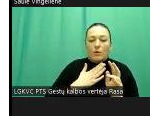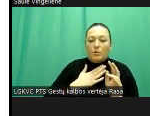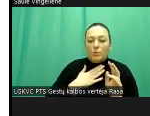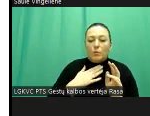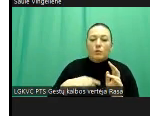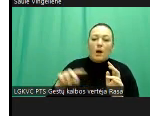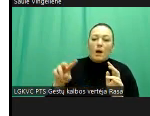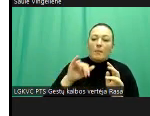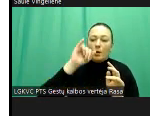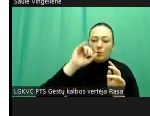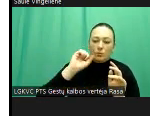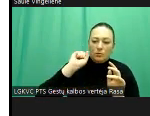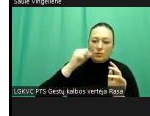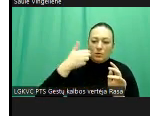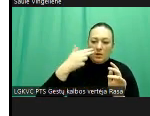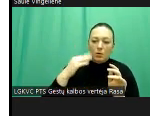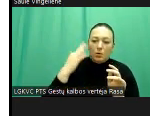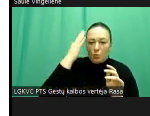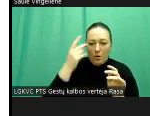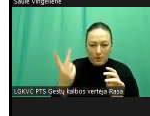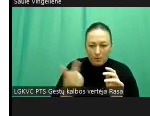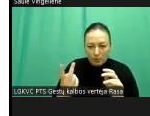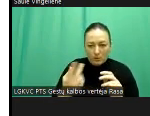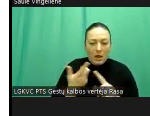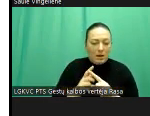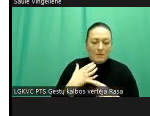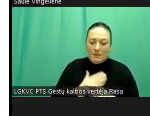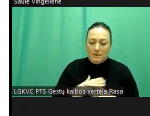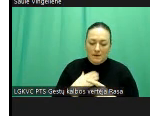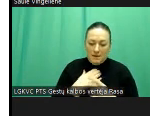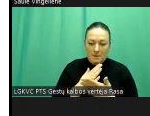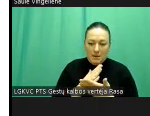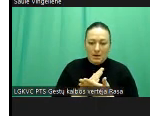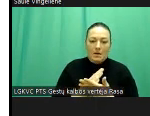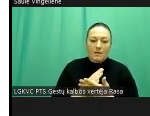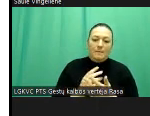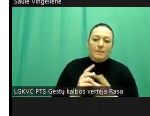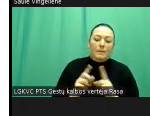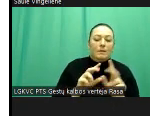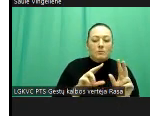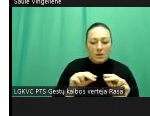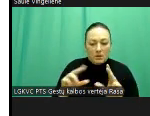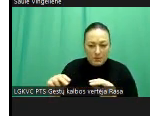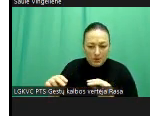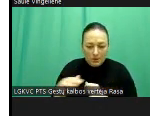džėjinių nuomonė yra nepaprastai svarbi sėkmingam